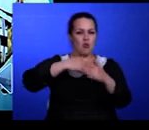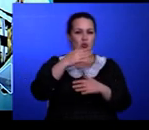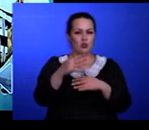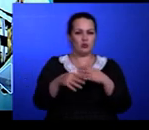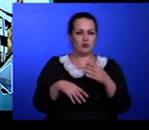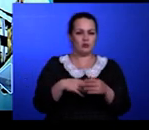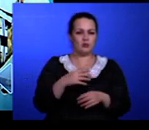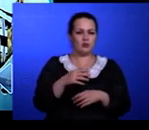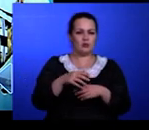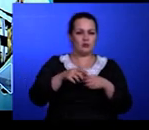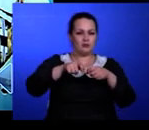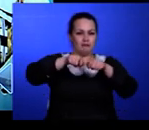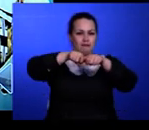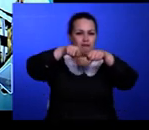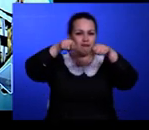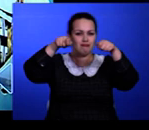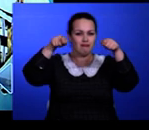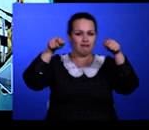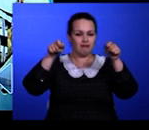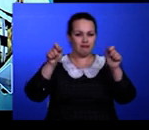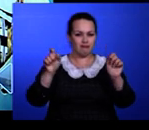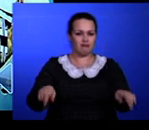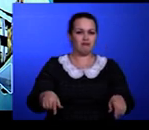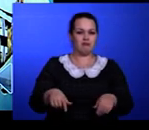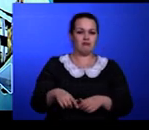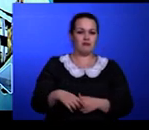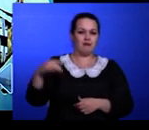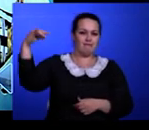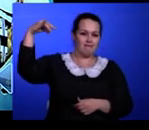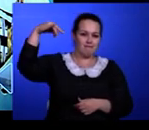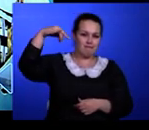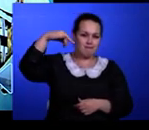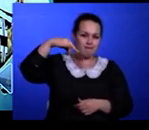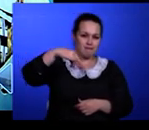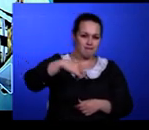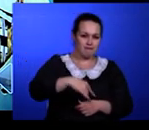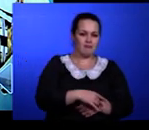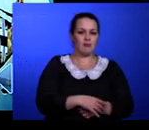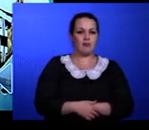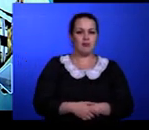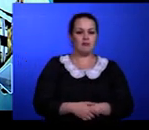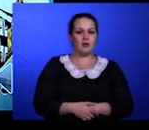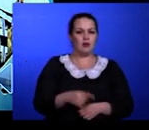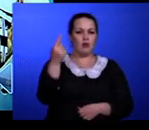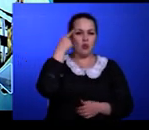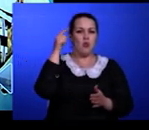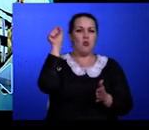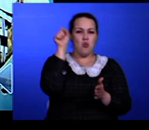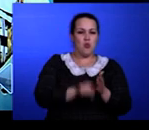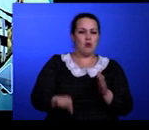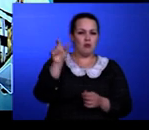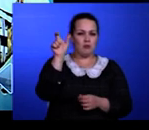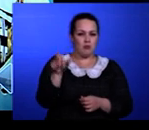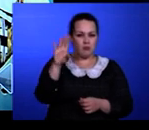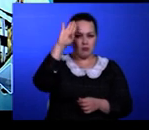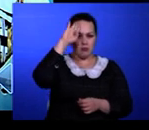разваливаясь на куски полетел вниз попали погиб парень когда